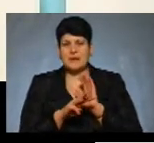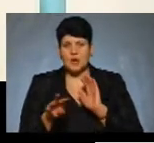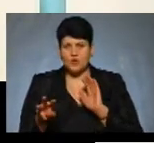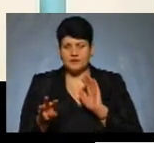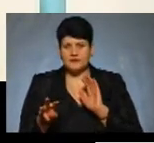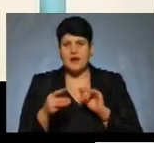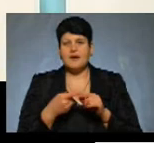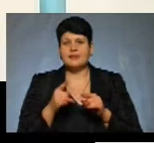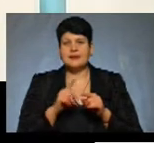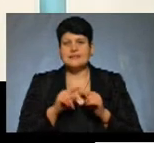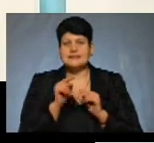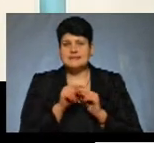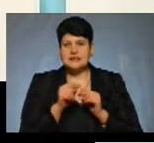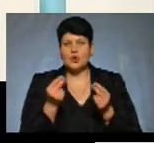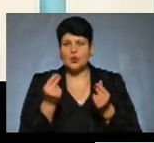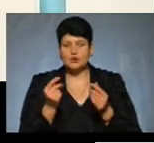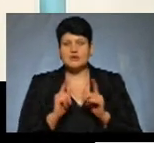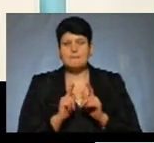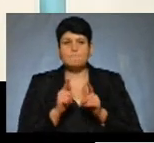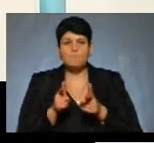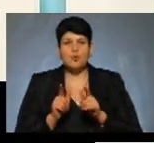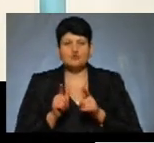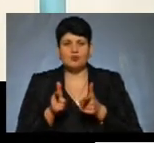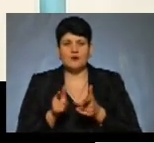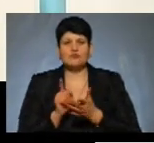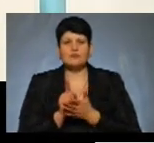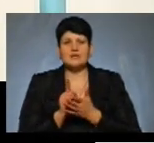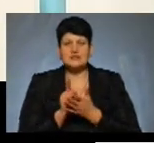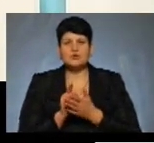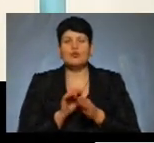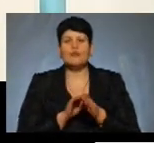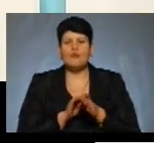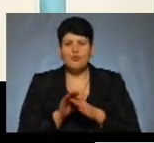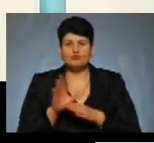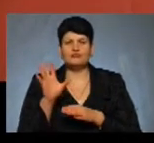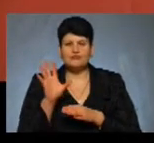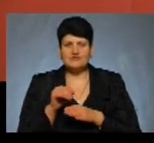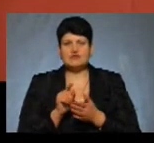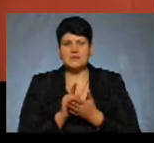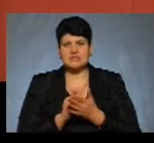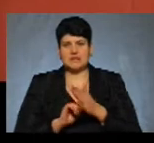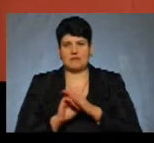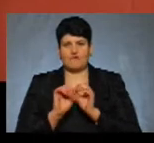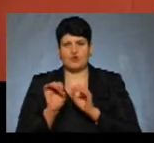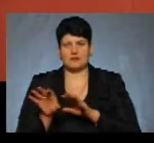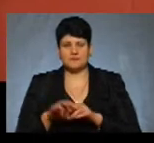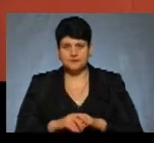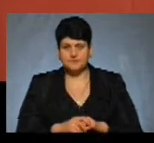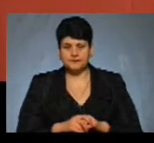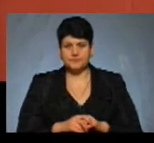ці кошти поступають в пенсійний, якраз повністю всі у пенсійний фонд. Всі, одразу.